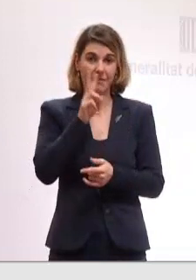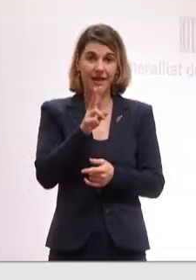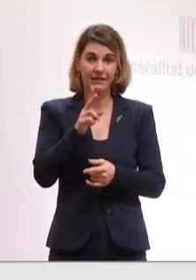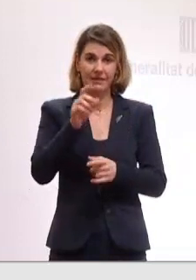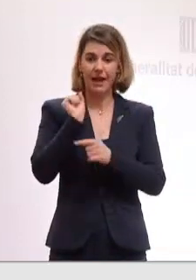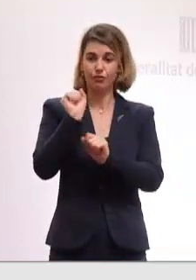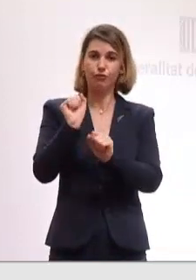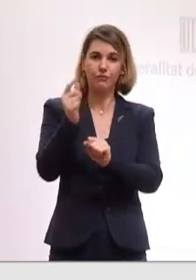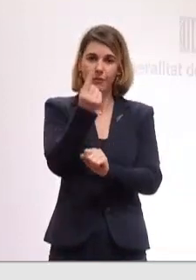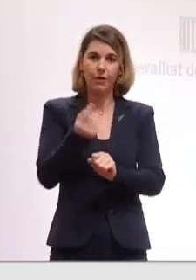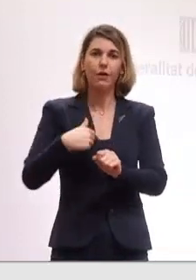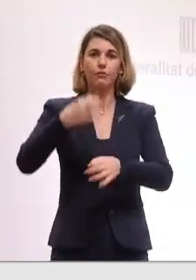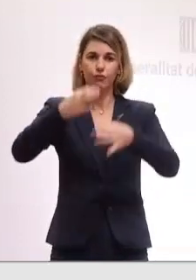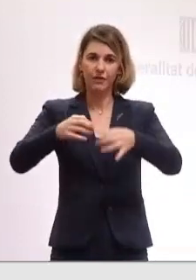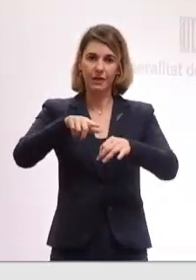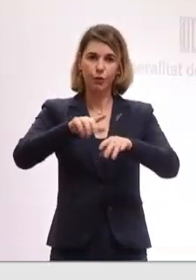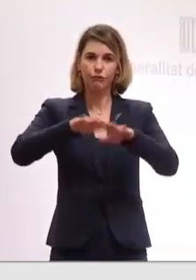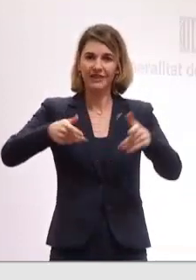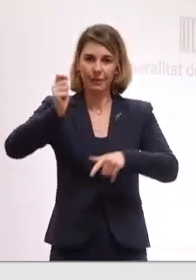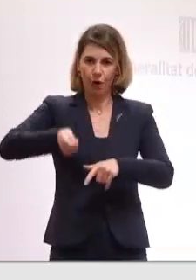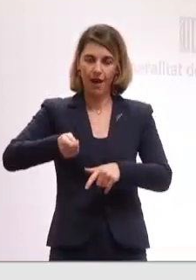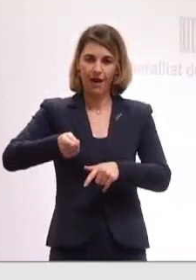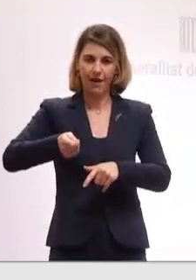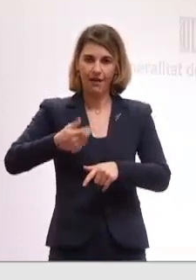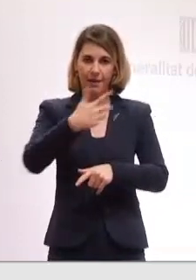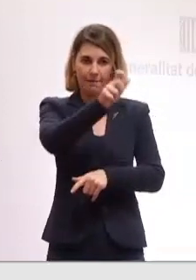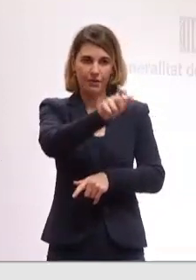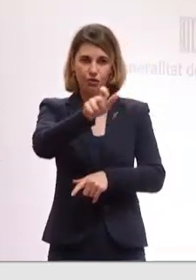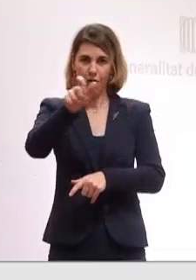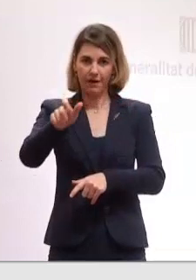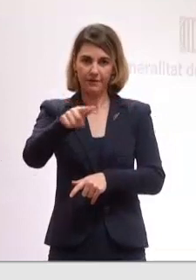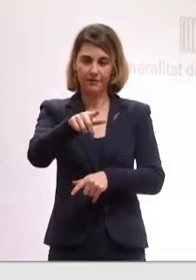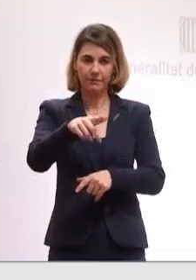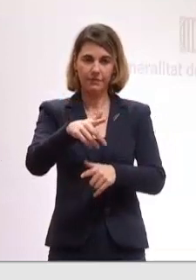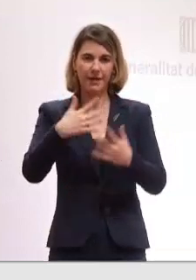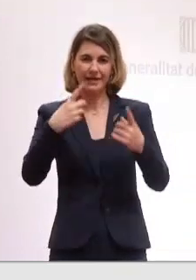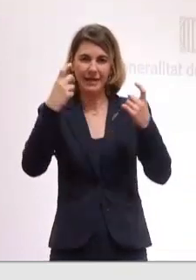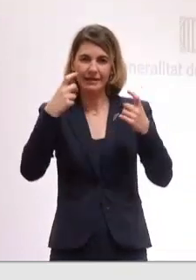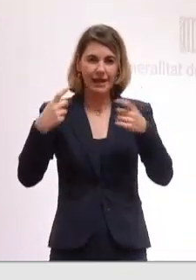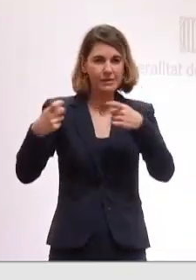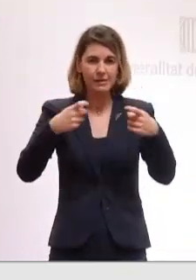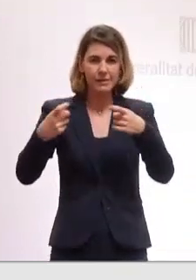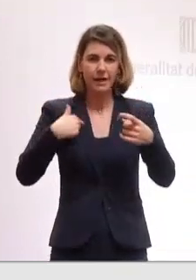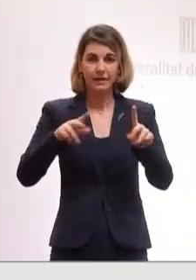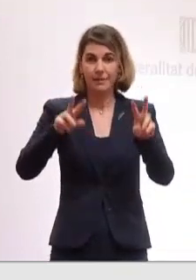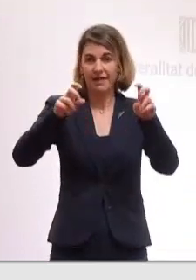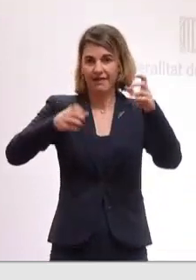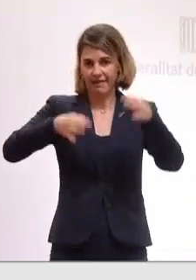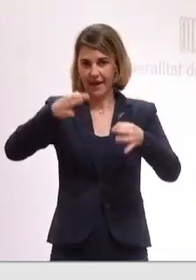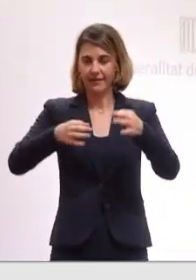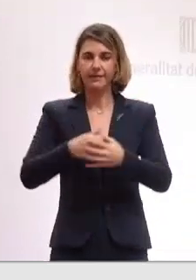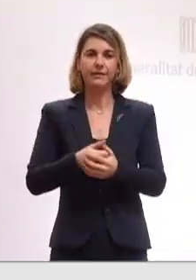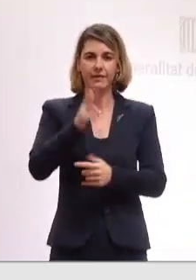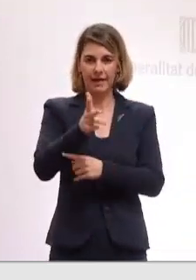Era la presència d'un tribunal davant d'unes persones que disputaven sobre el dret.